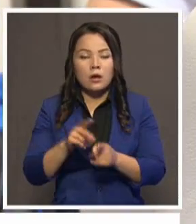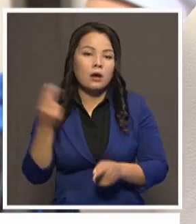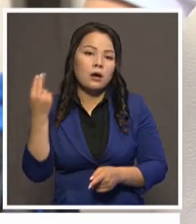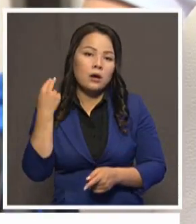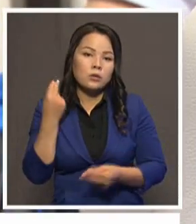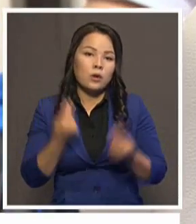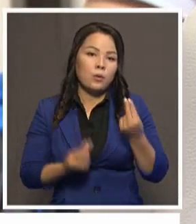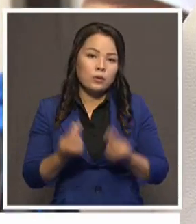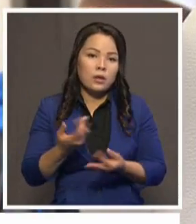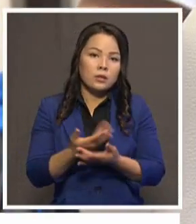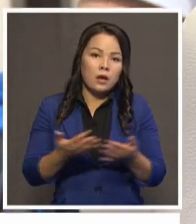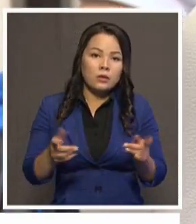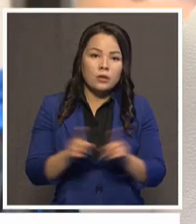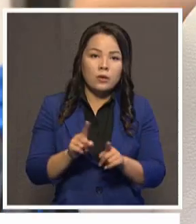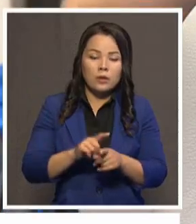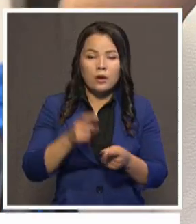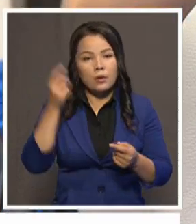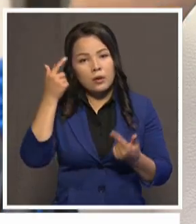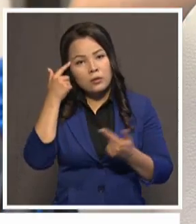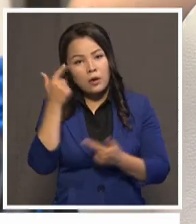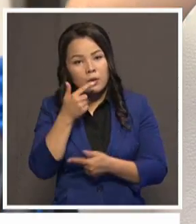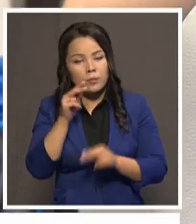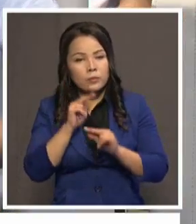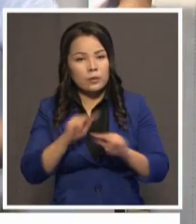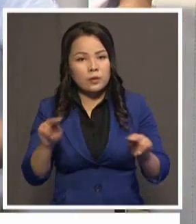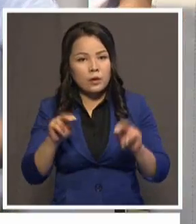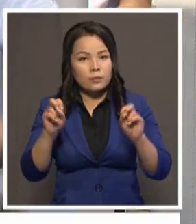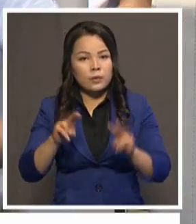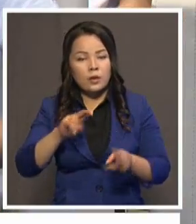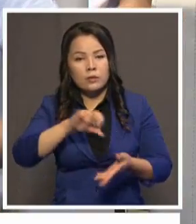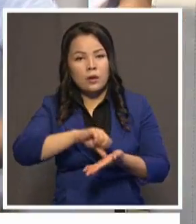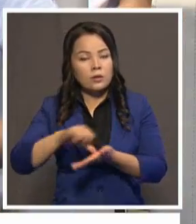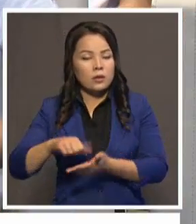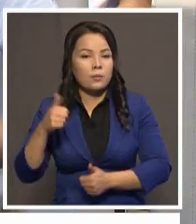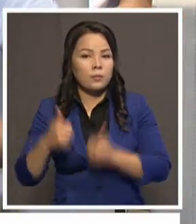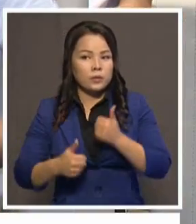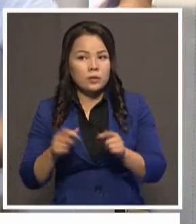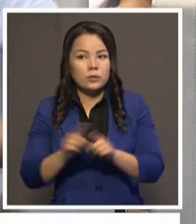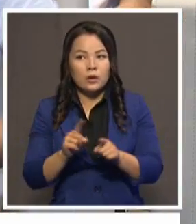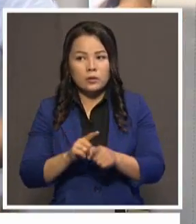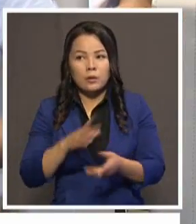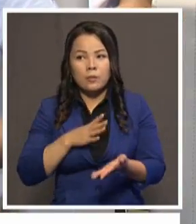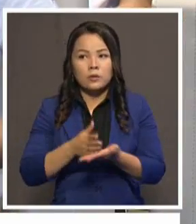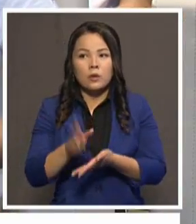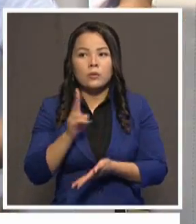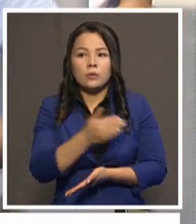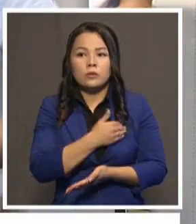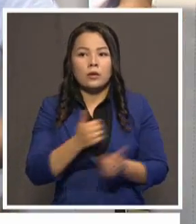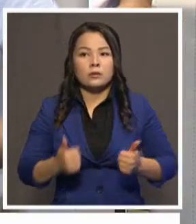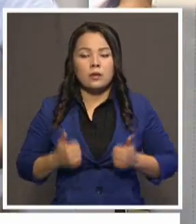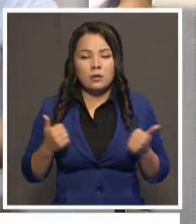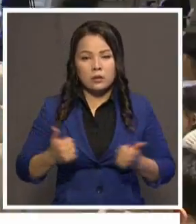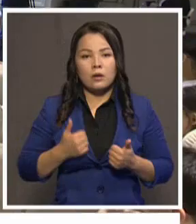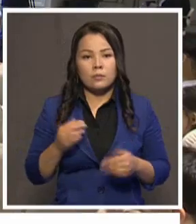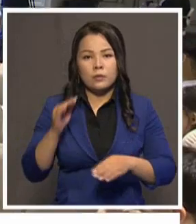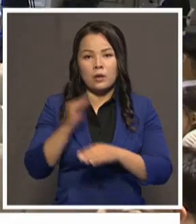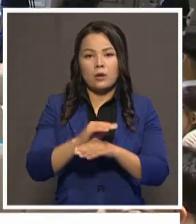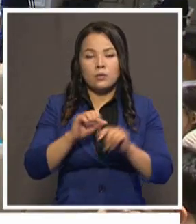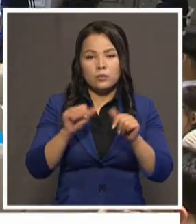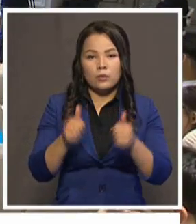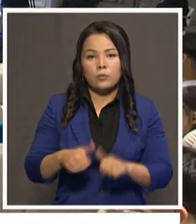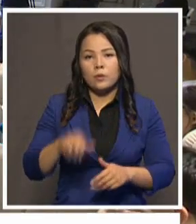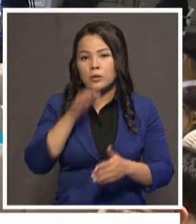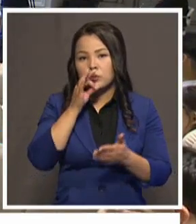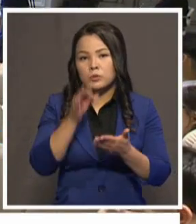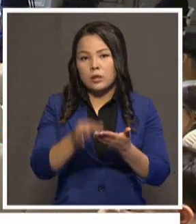басымдық берді. Ал бұндай білім байқаулары оқушылардың техникалық мамандықтарды таңдап, осы салаға деген ынтасын оятуға септігін тигізеді дейді